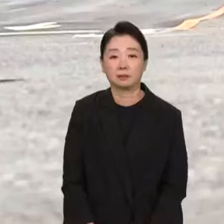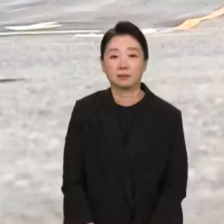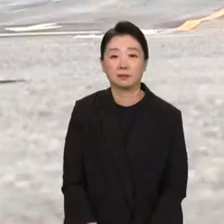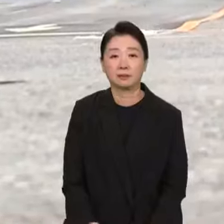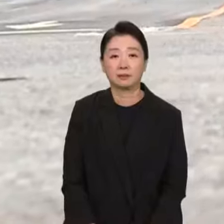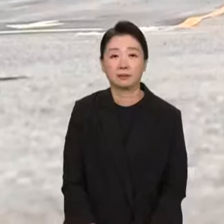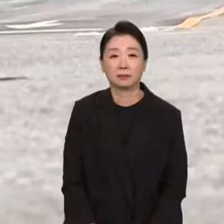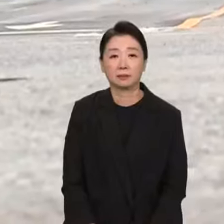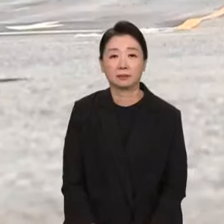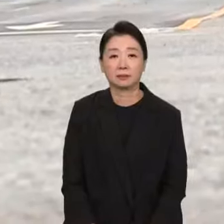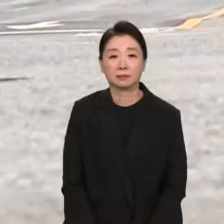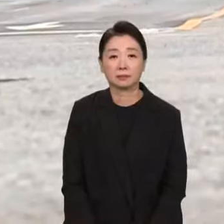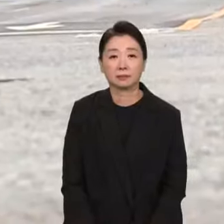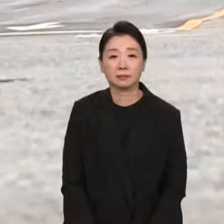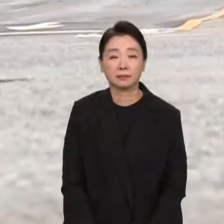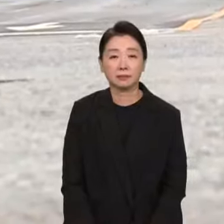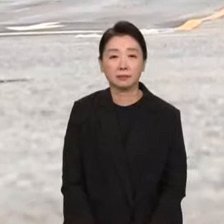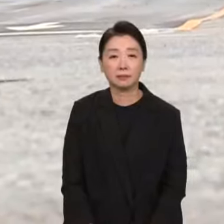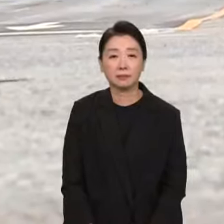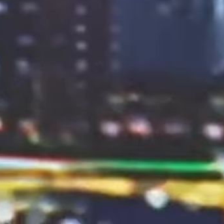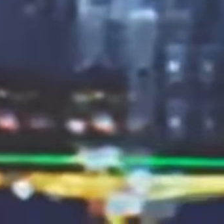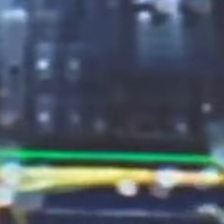JTBC 윤세민입니다.